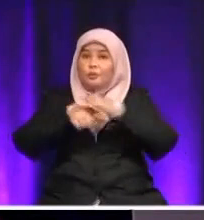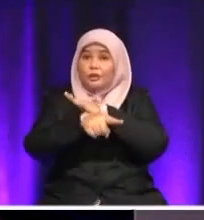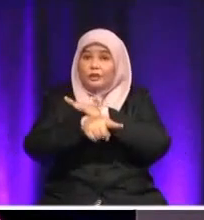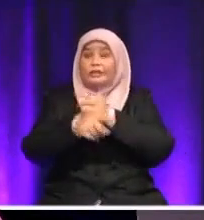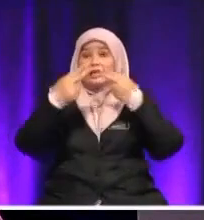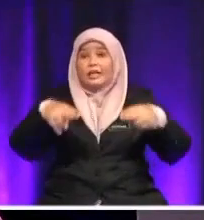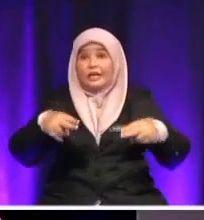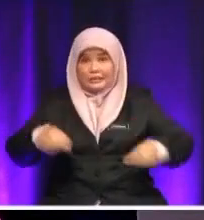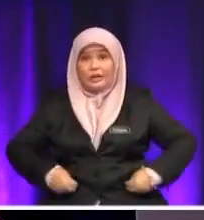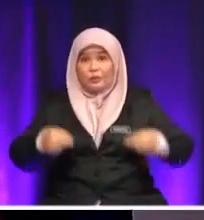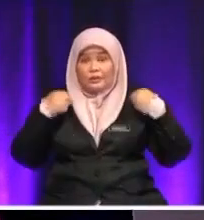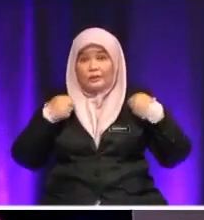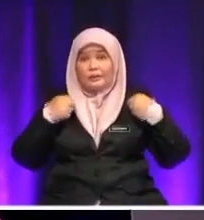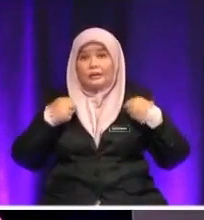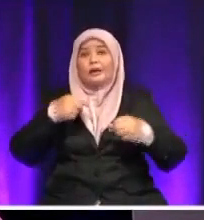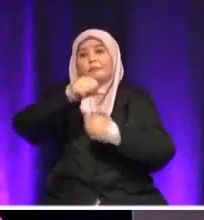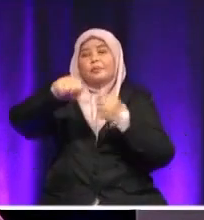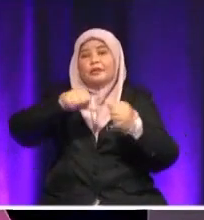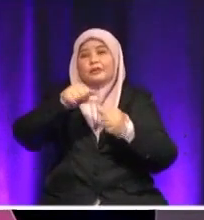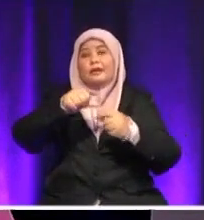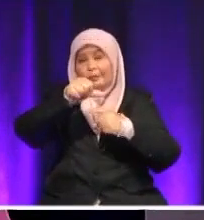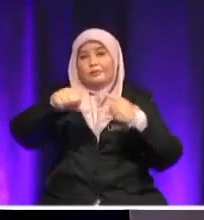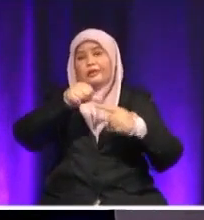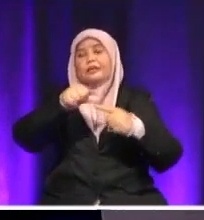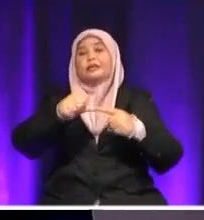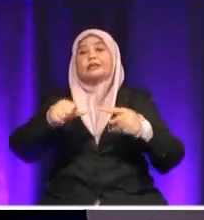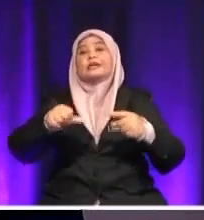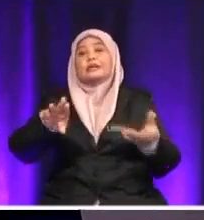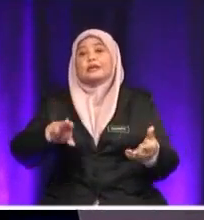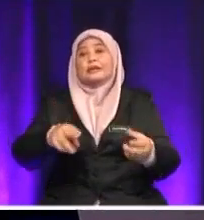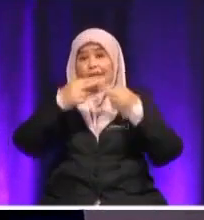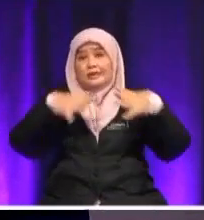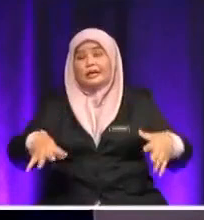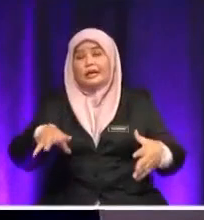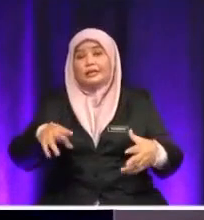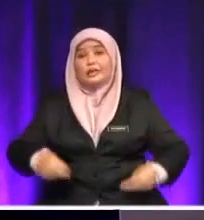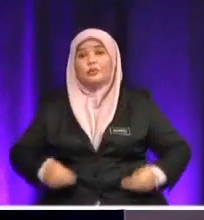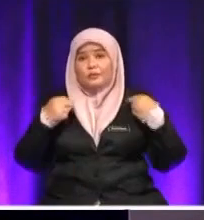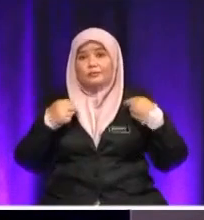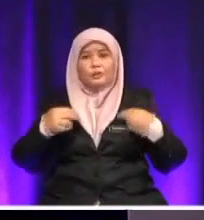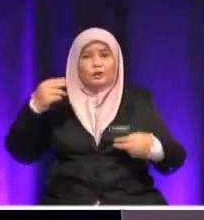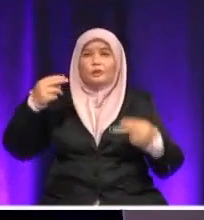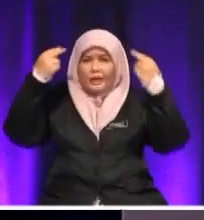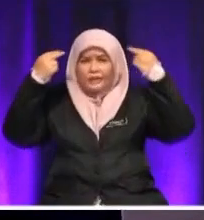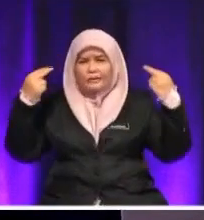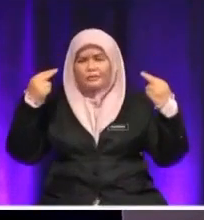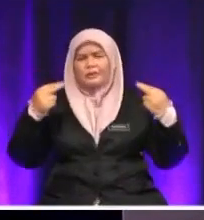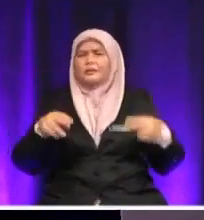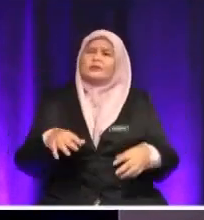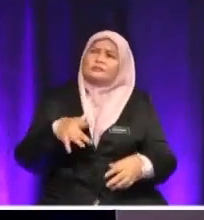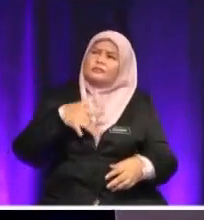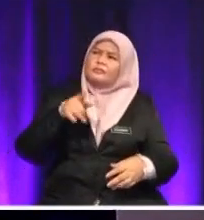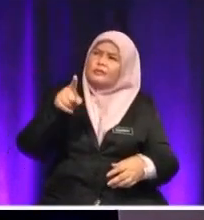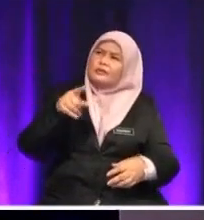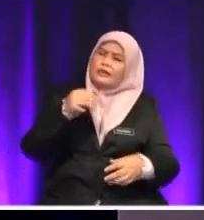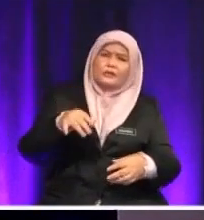menghilangkan nyawa. Jadi apabila dia menghilangkan nyawa, apabila hakim mendapati pelaku itu bersalah, maka dia perlu dibalas